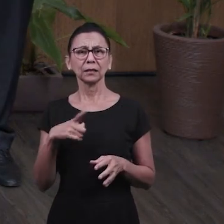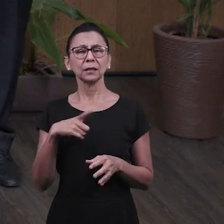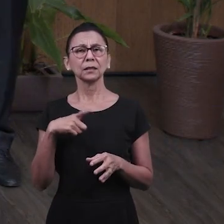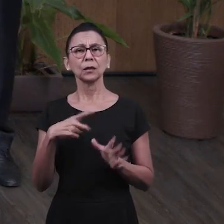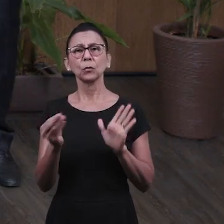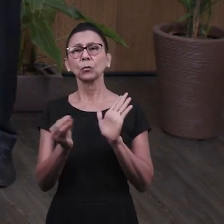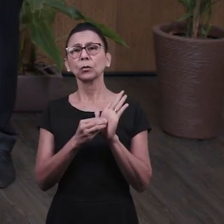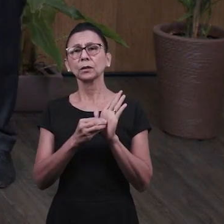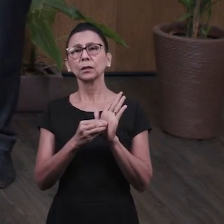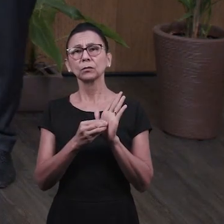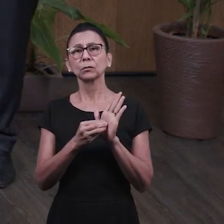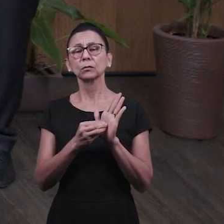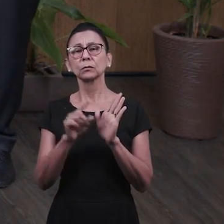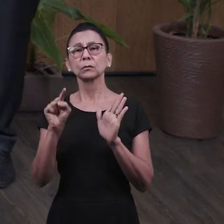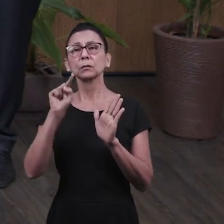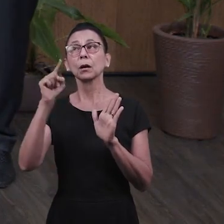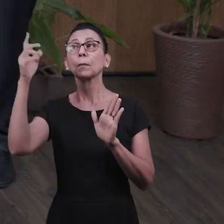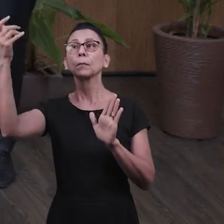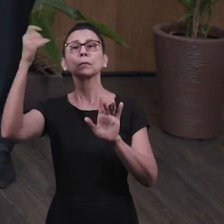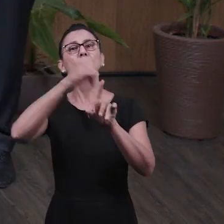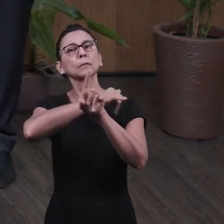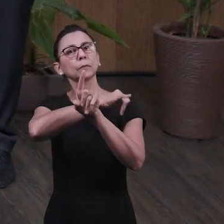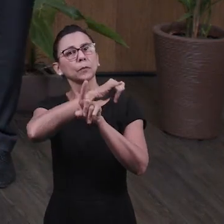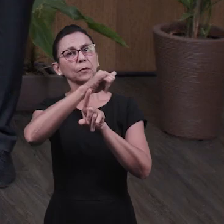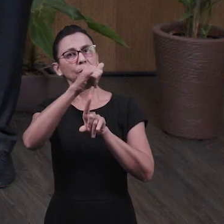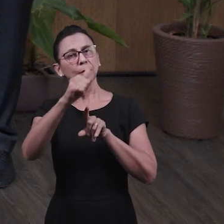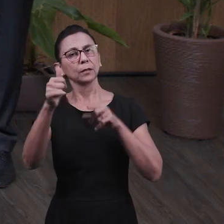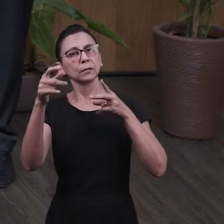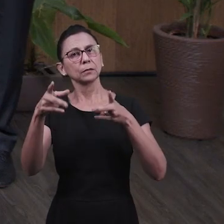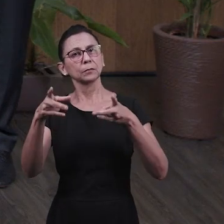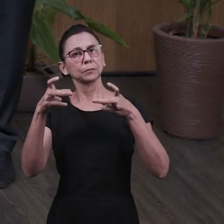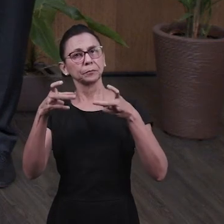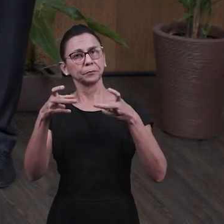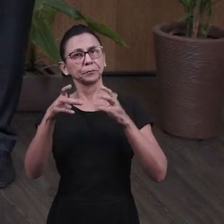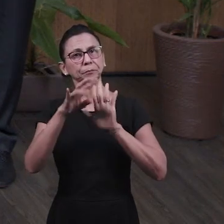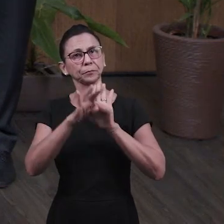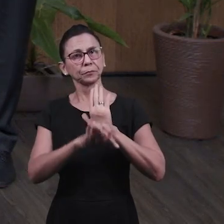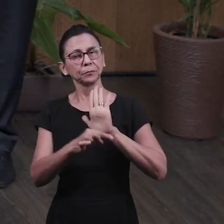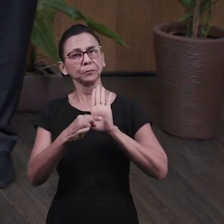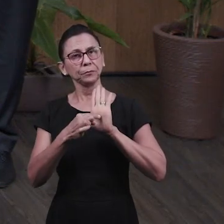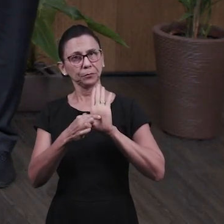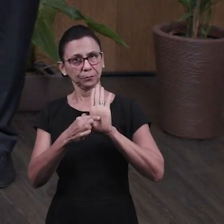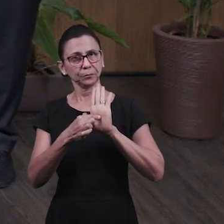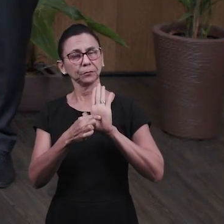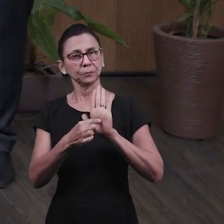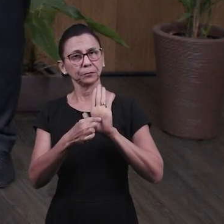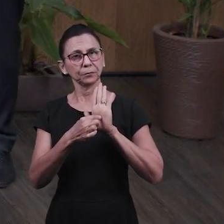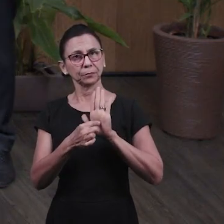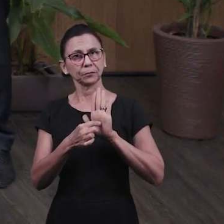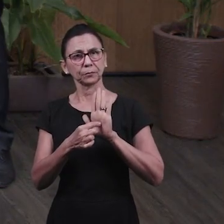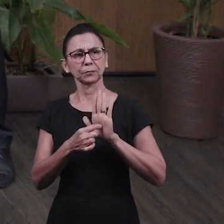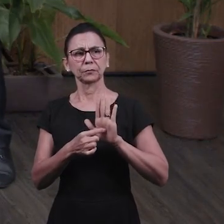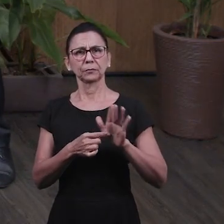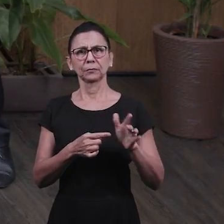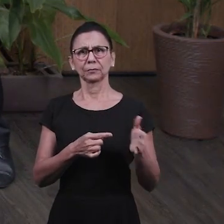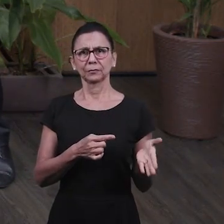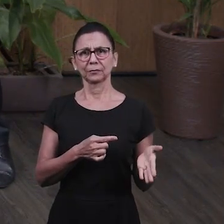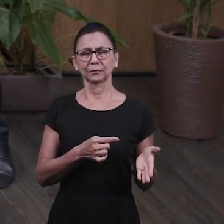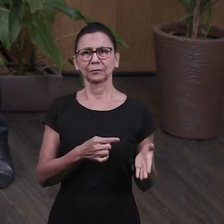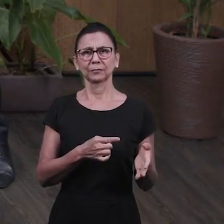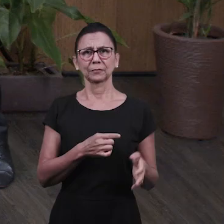un contenu prophétique. Et regardez bien, dans ce passage biblique, que